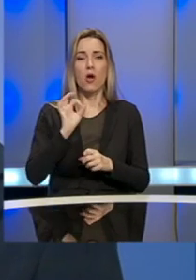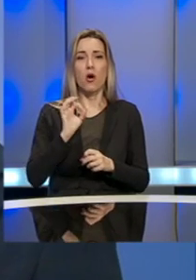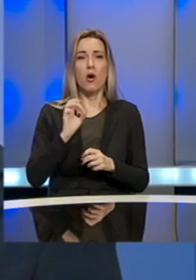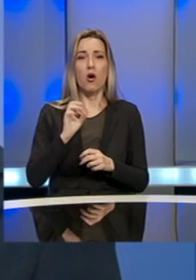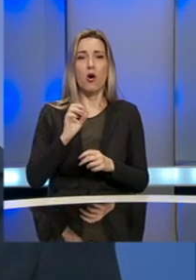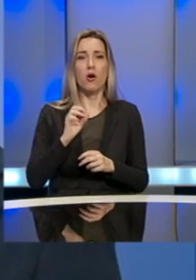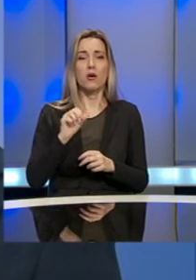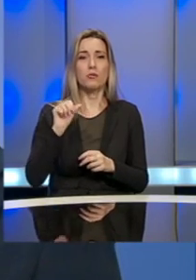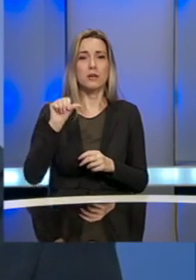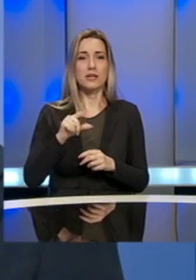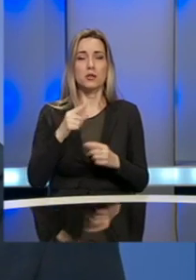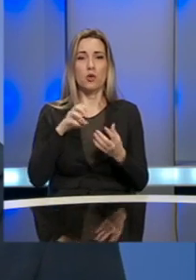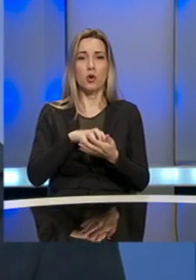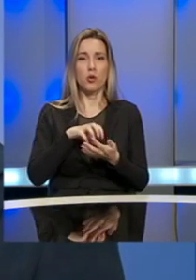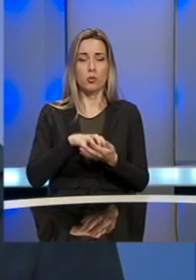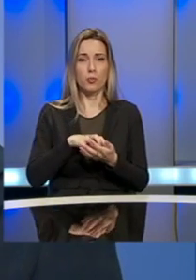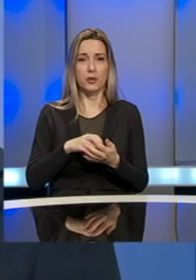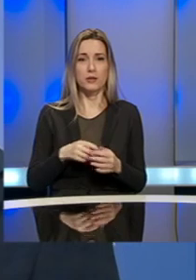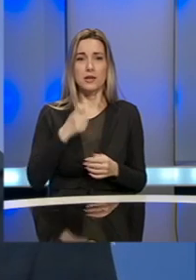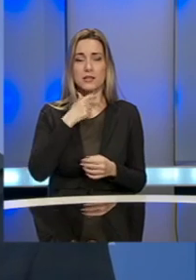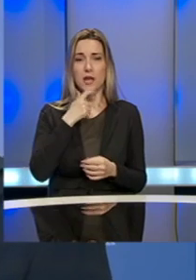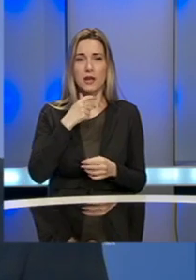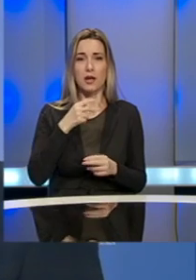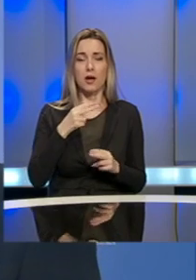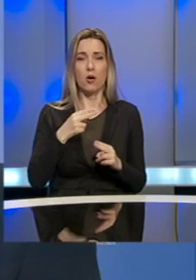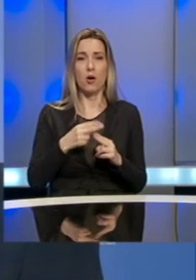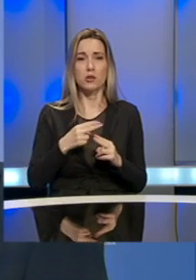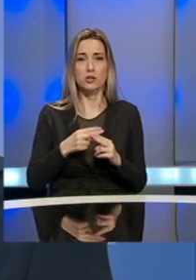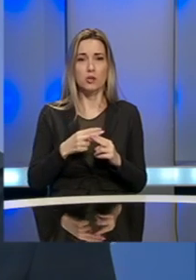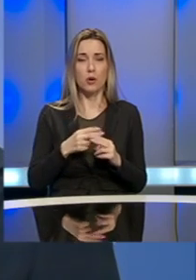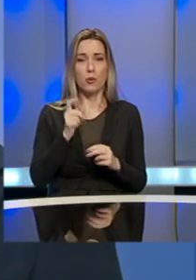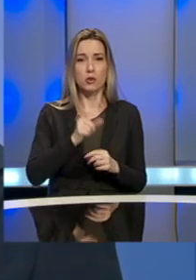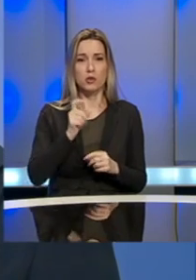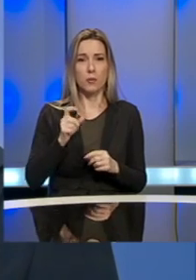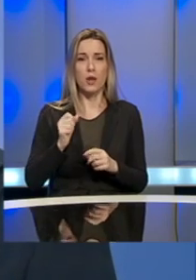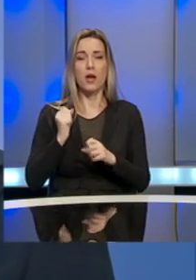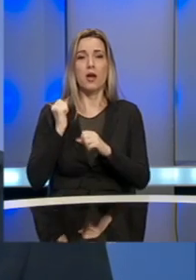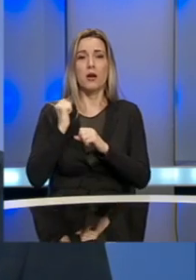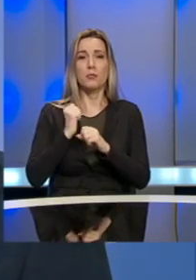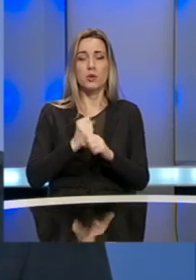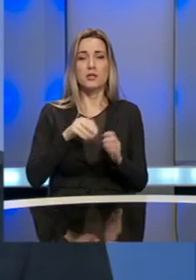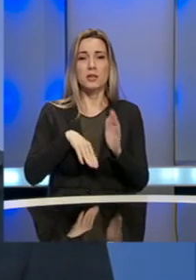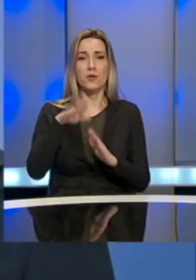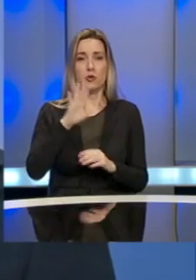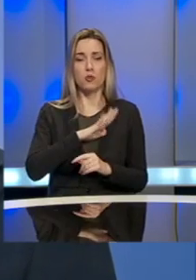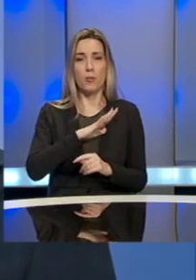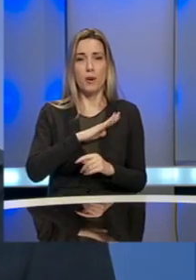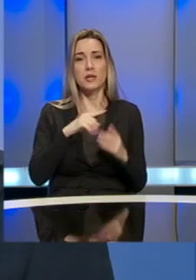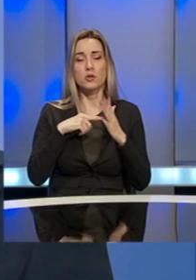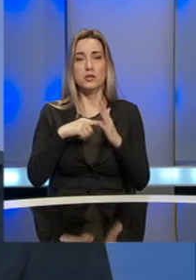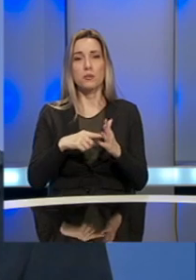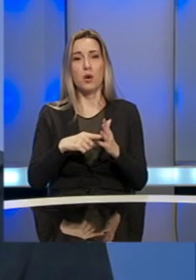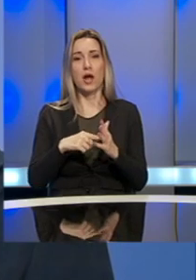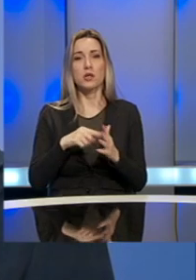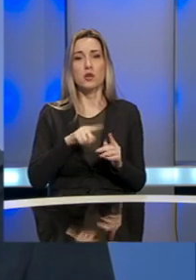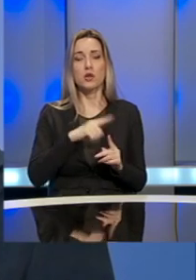grupi. Dakle, za starije osobe, za hronične bolesnike, oboljevanje od virusa nosi mnogo veću opasnost i pokazalo je